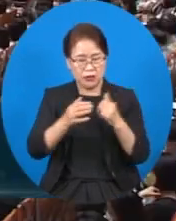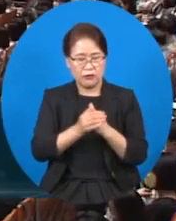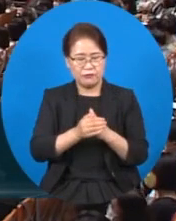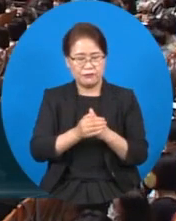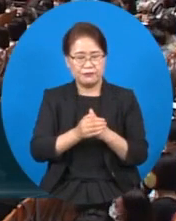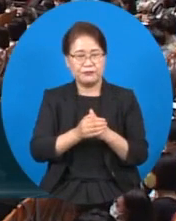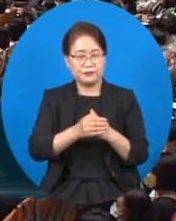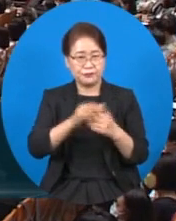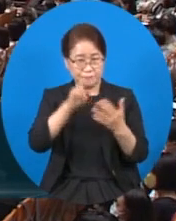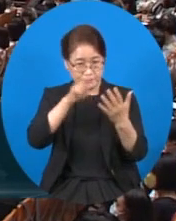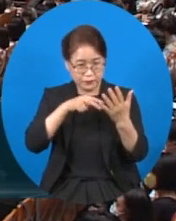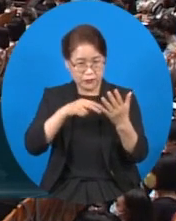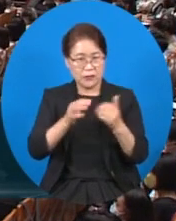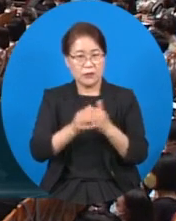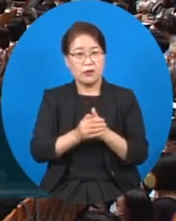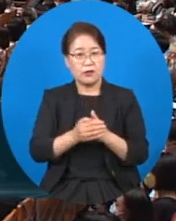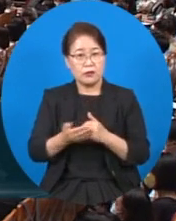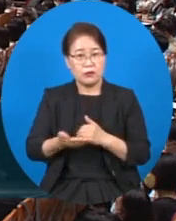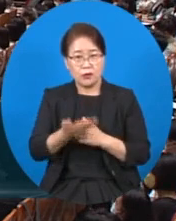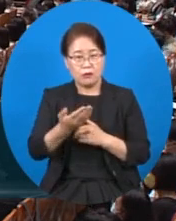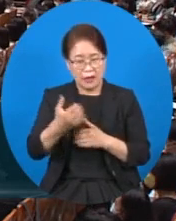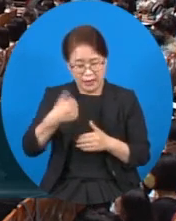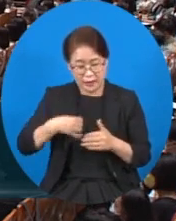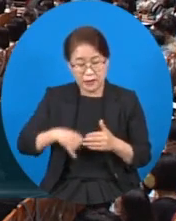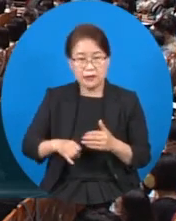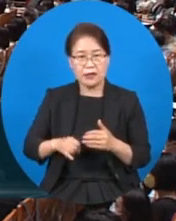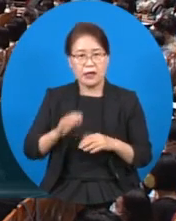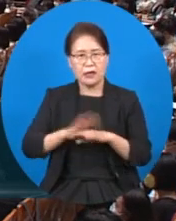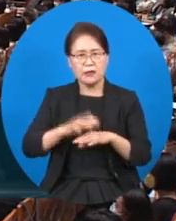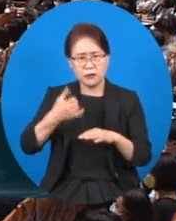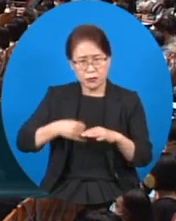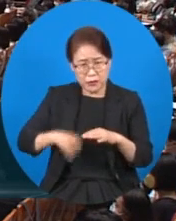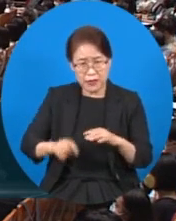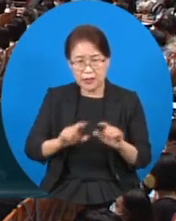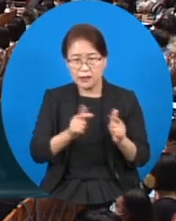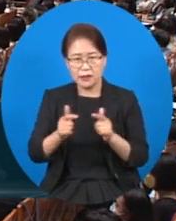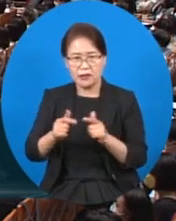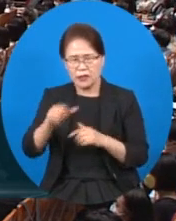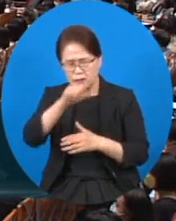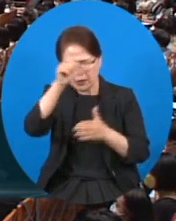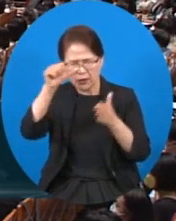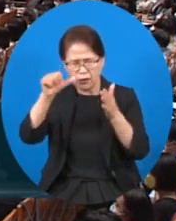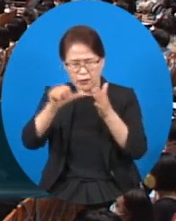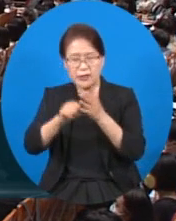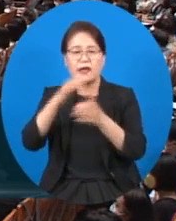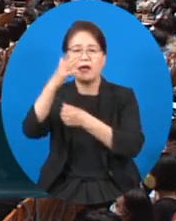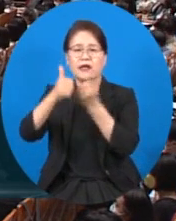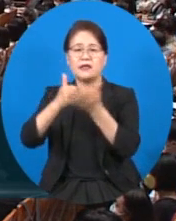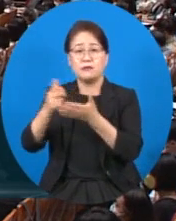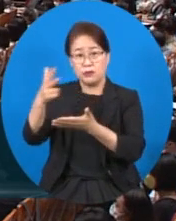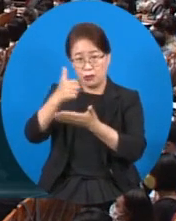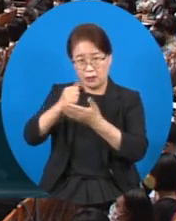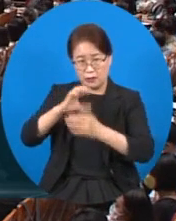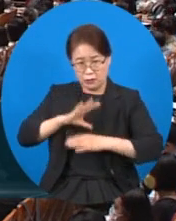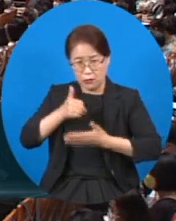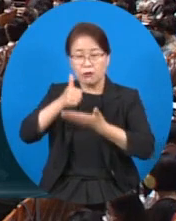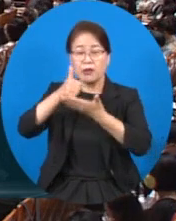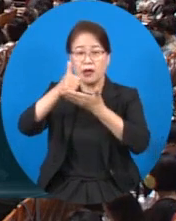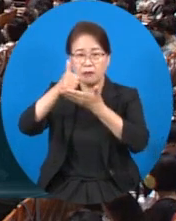읽겠습니다. 다 같이요. 곧 너와 내 아들과 내 손자들이 평생에 내 하나님 여호와를